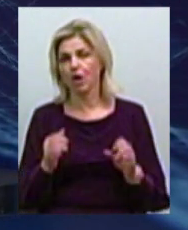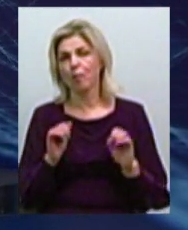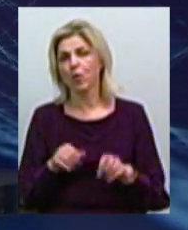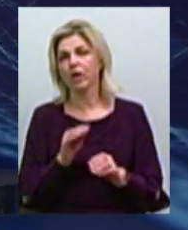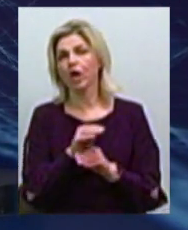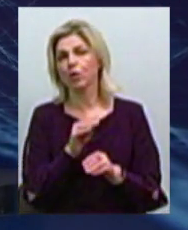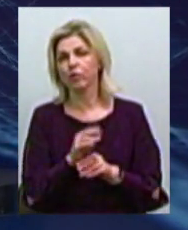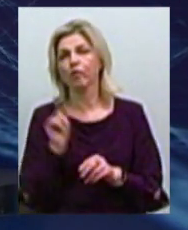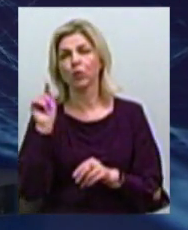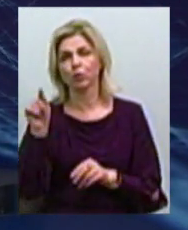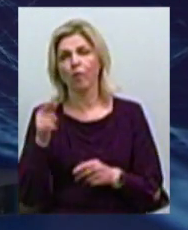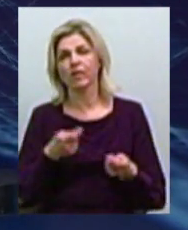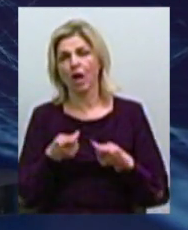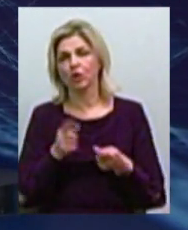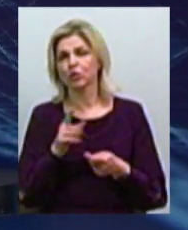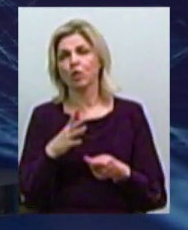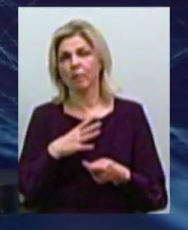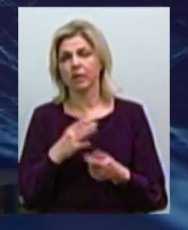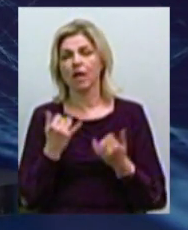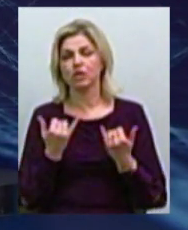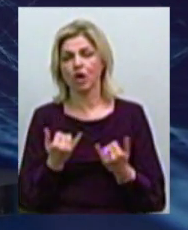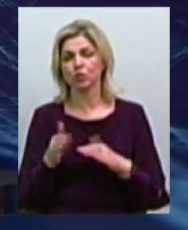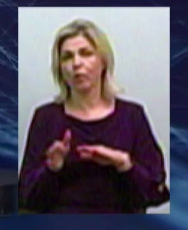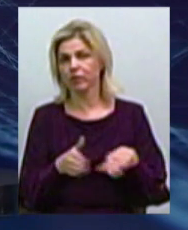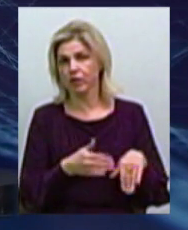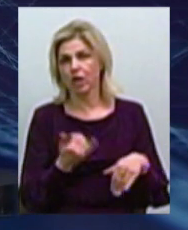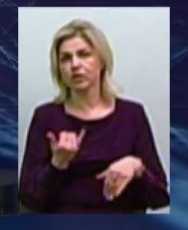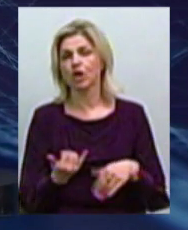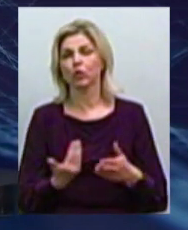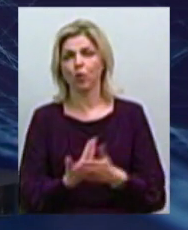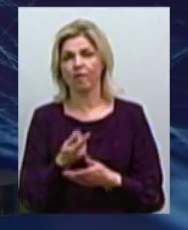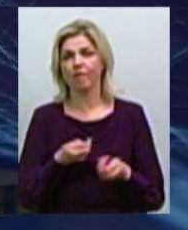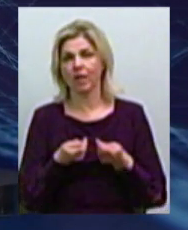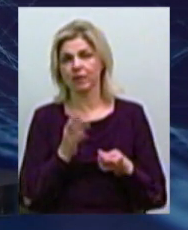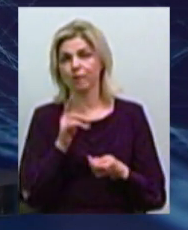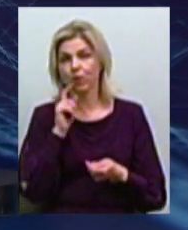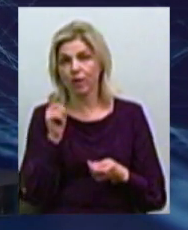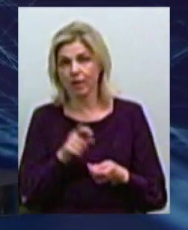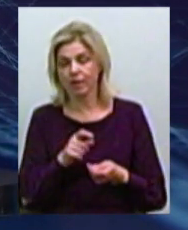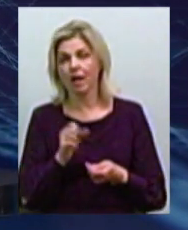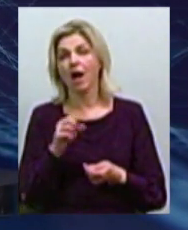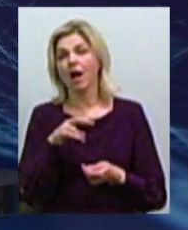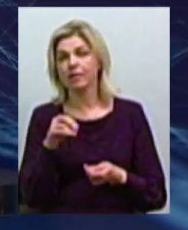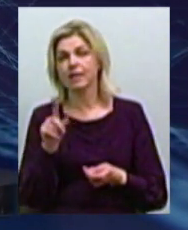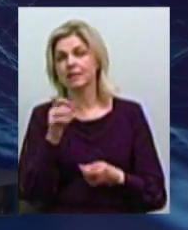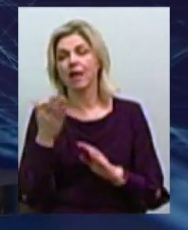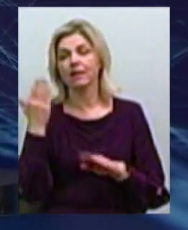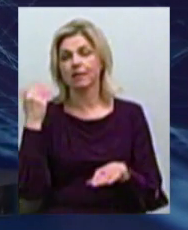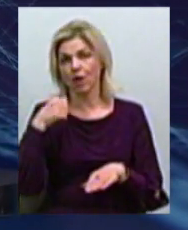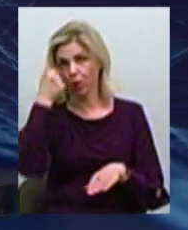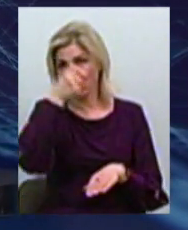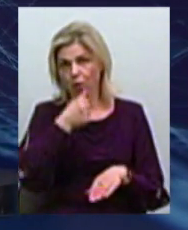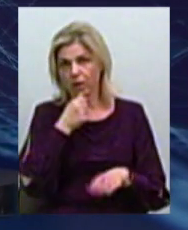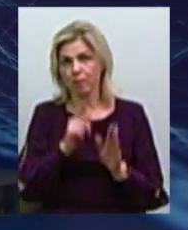критикувати ту владу, яка була і яка зараз пішла, вже в нас нова влада в Україні. Але за ті роки, починаючи з 2014